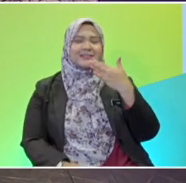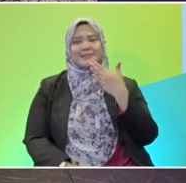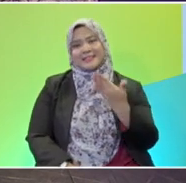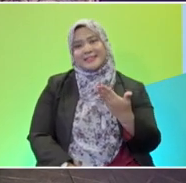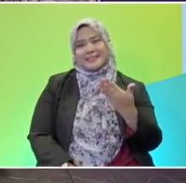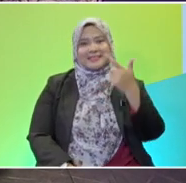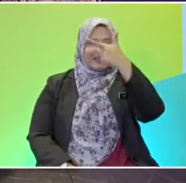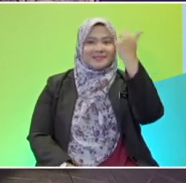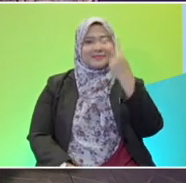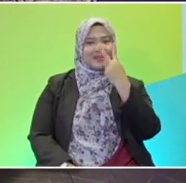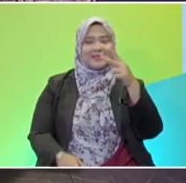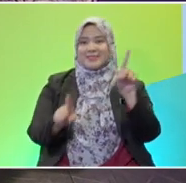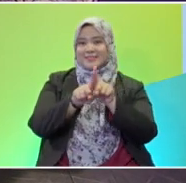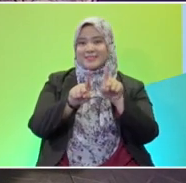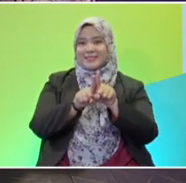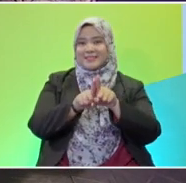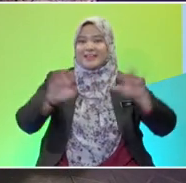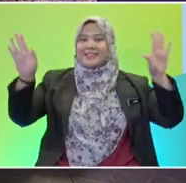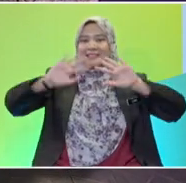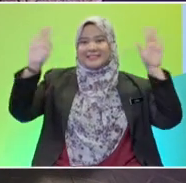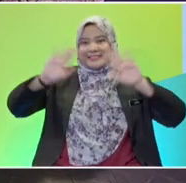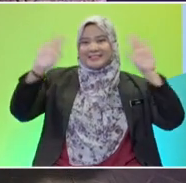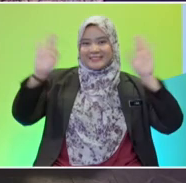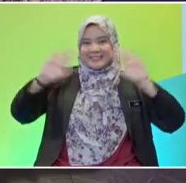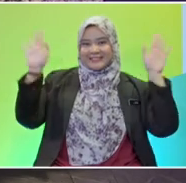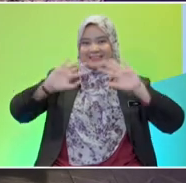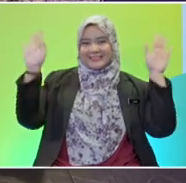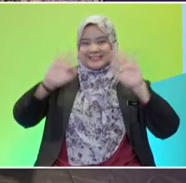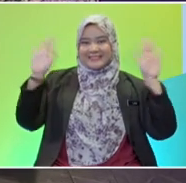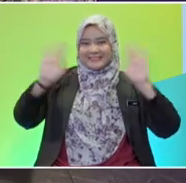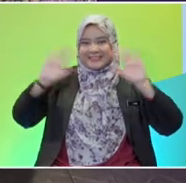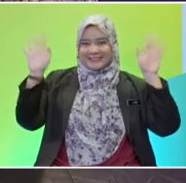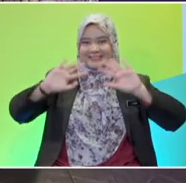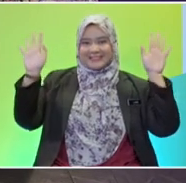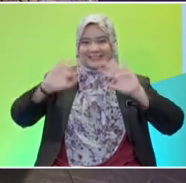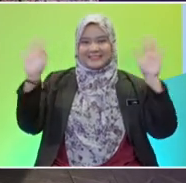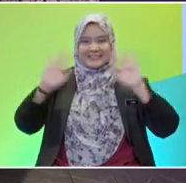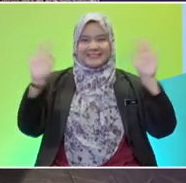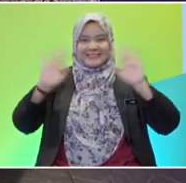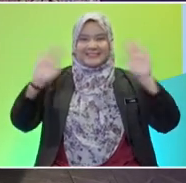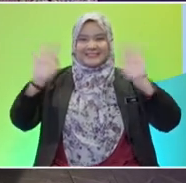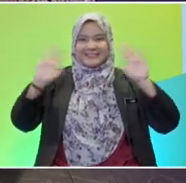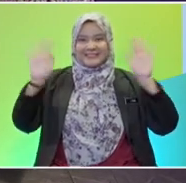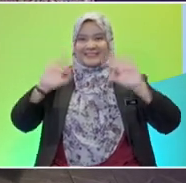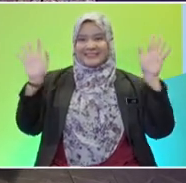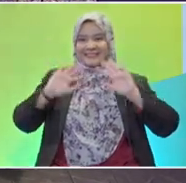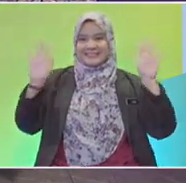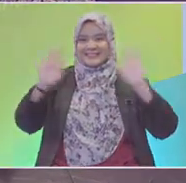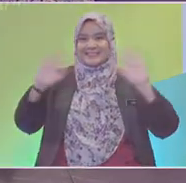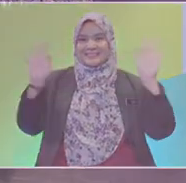KPM saya ini sakit Semoga kita bertemu lagi Terima kasih ah jumpa lagi